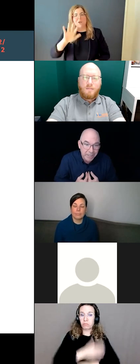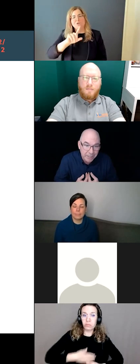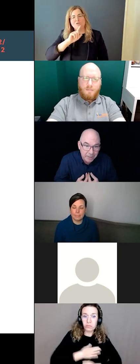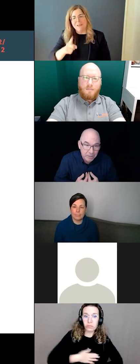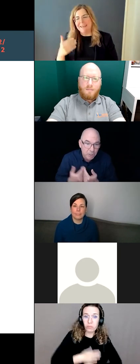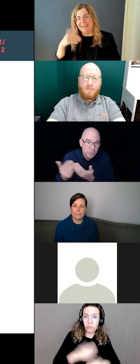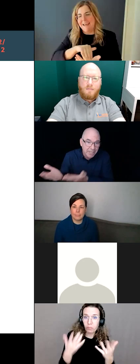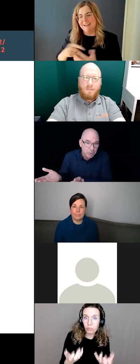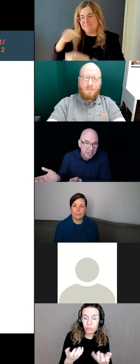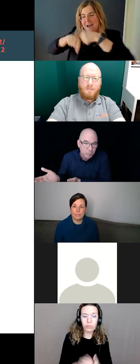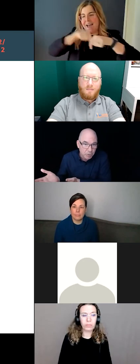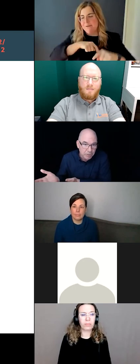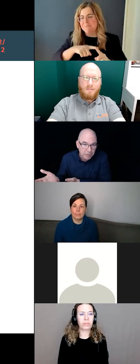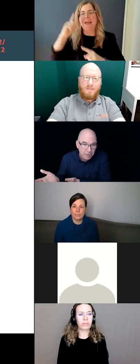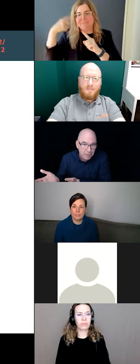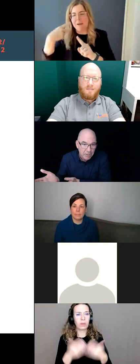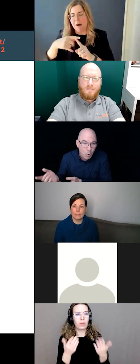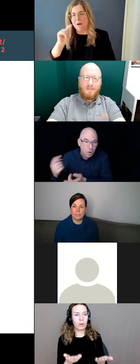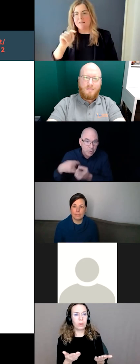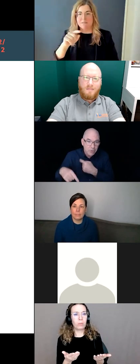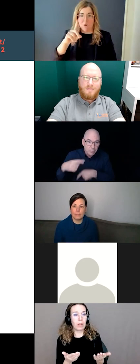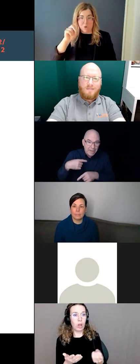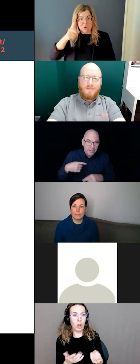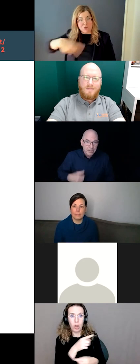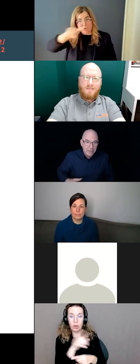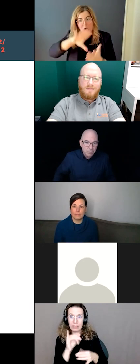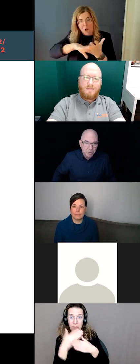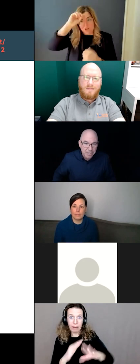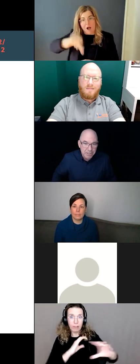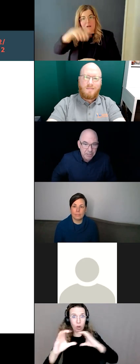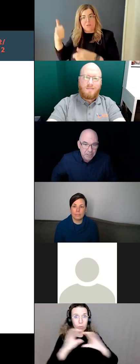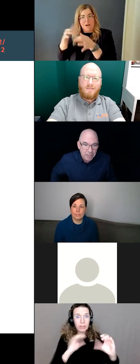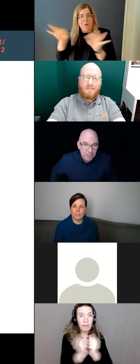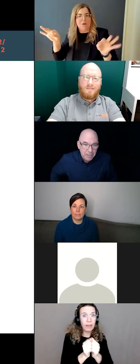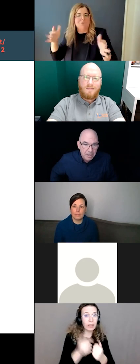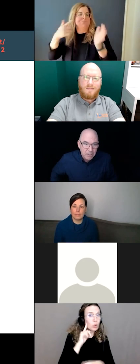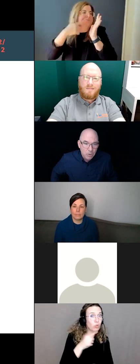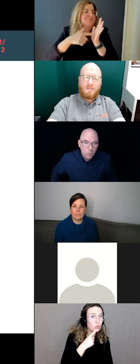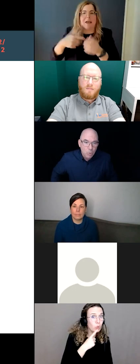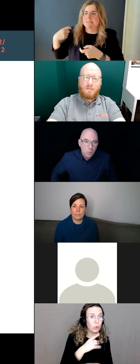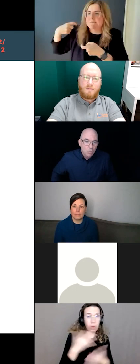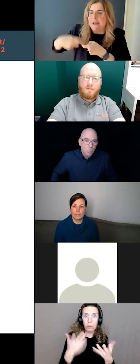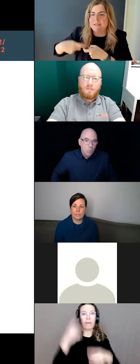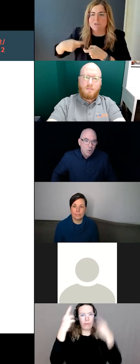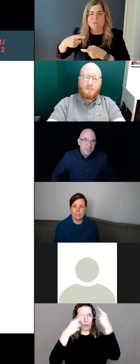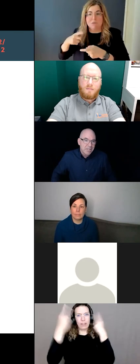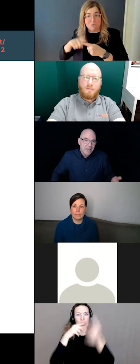et là, vous réalisez que vous êtes prêt à communiquer avec une personne qui est sourde, mais réfléchissez-y.